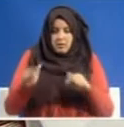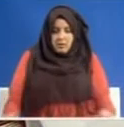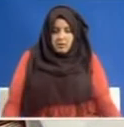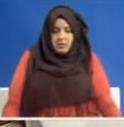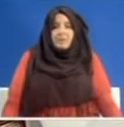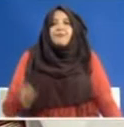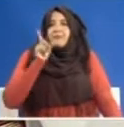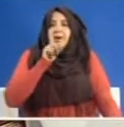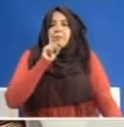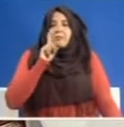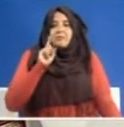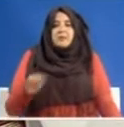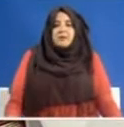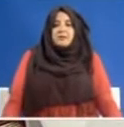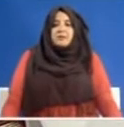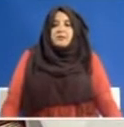عليكم.